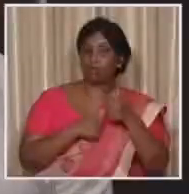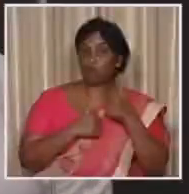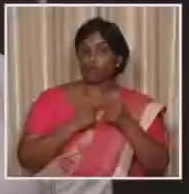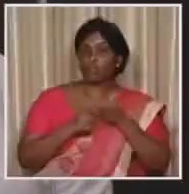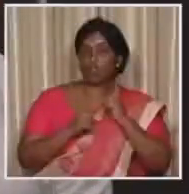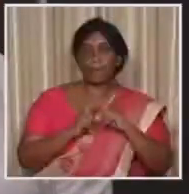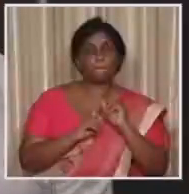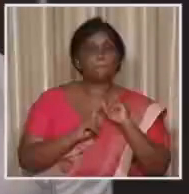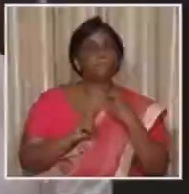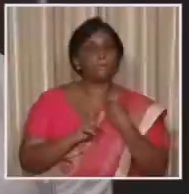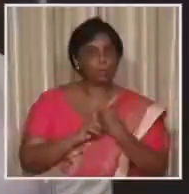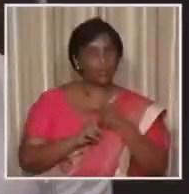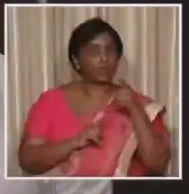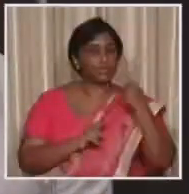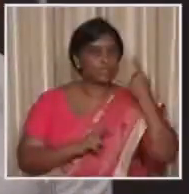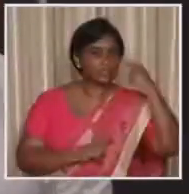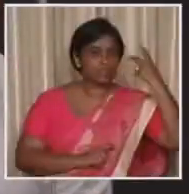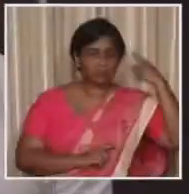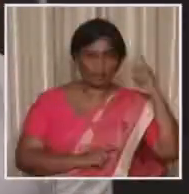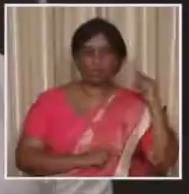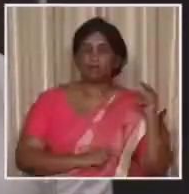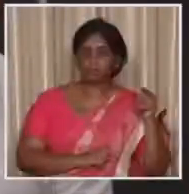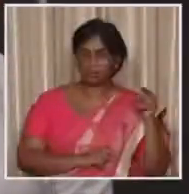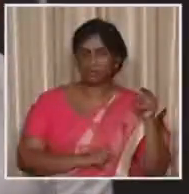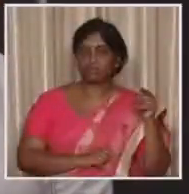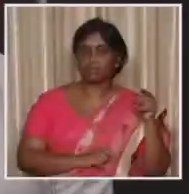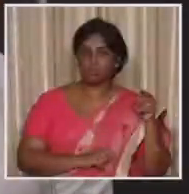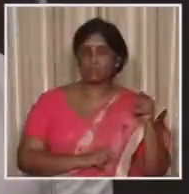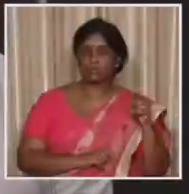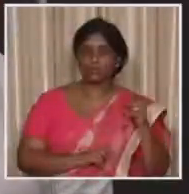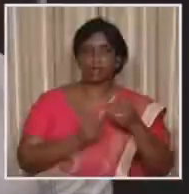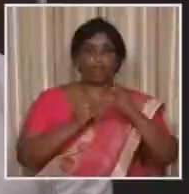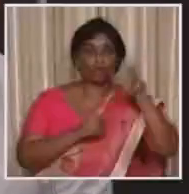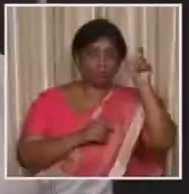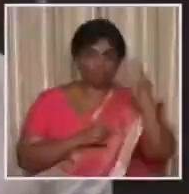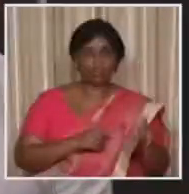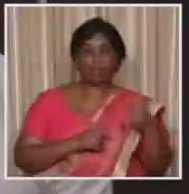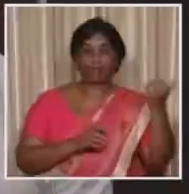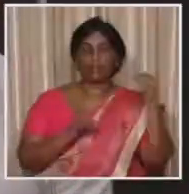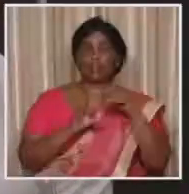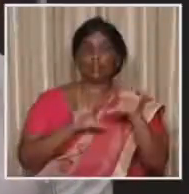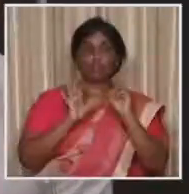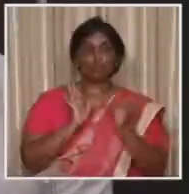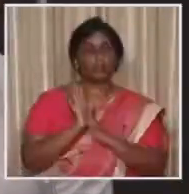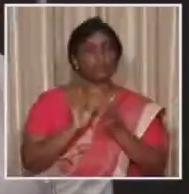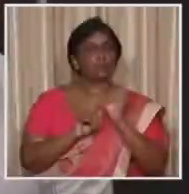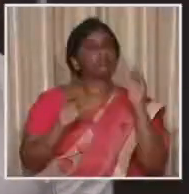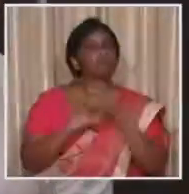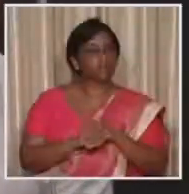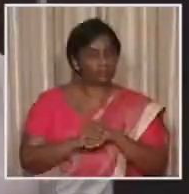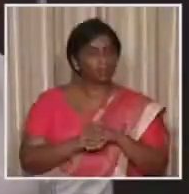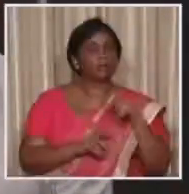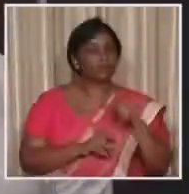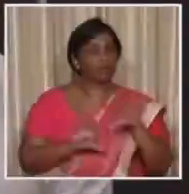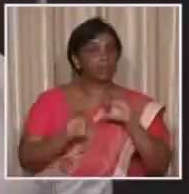නිදසුන පකිස්තානයේ. ඔවුන් ඊයේ පෙරේදා අයින් වෙච්ච ක්‍රීඩේ තමයි ඔවුන්ගේ තේරීම් කාරක සභාවේ සභාපතියට පත් කළ තියෙන්නේ.